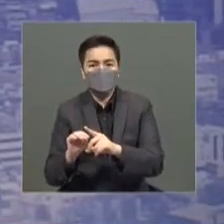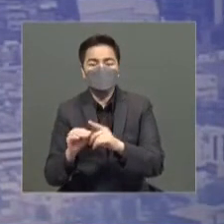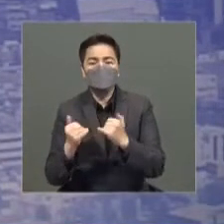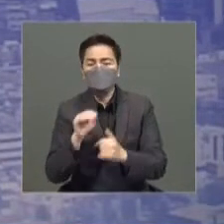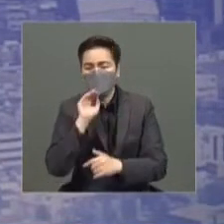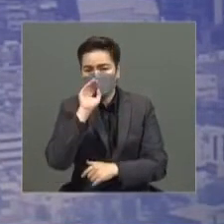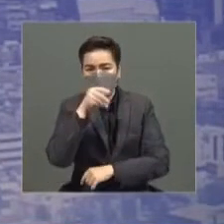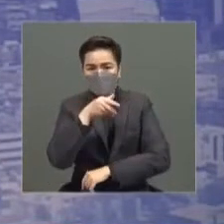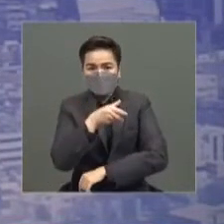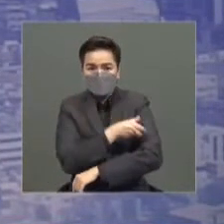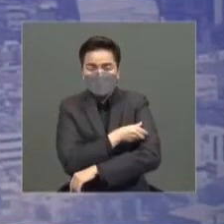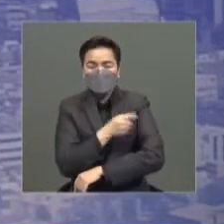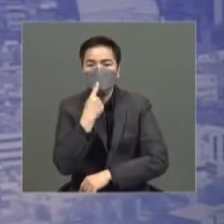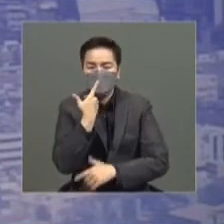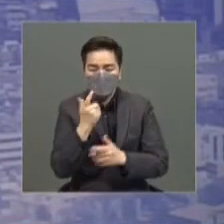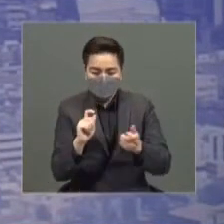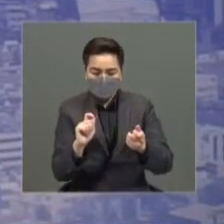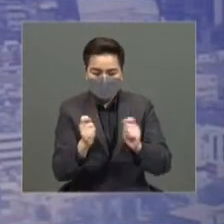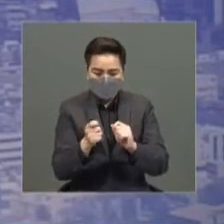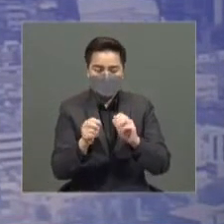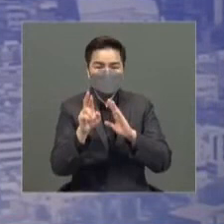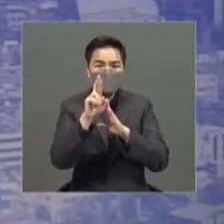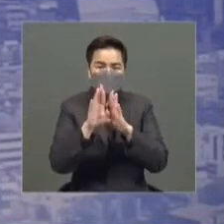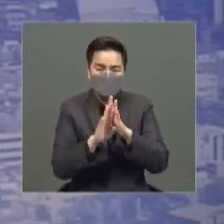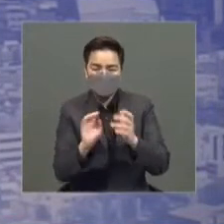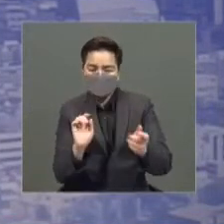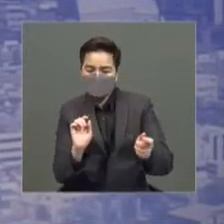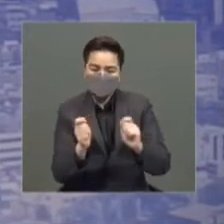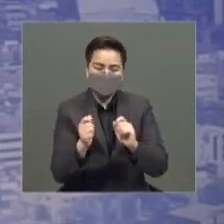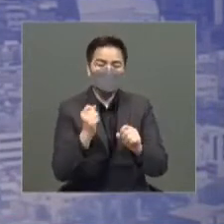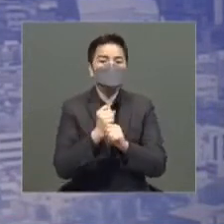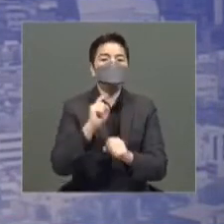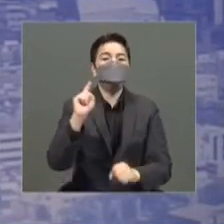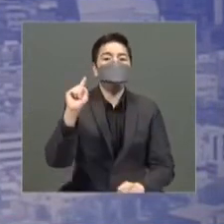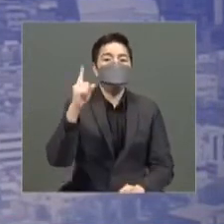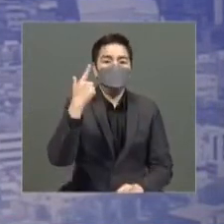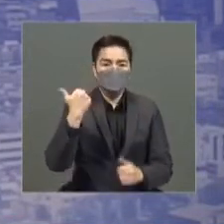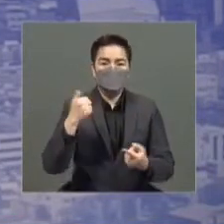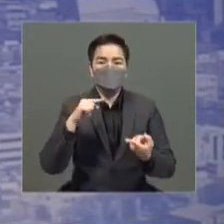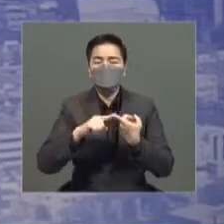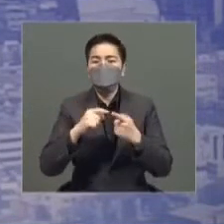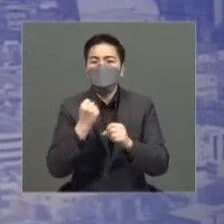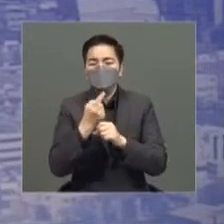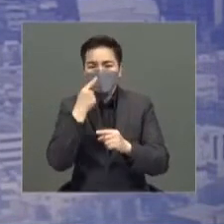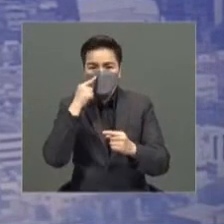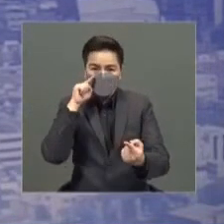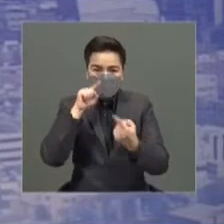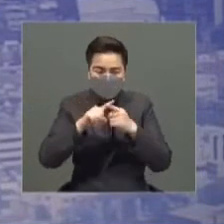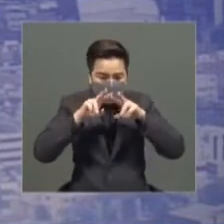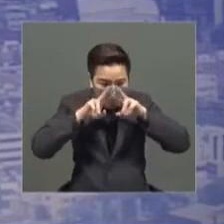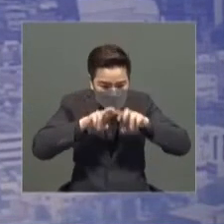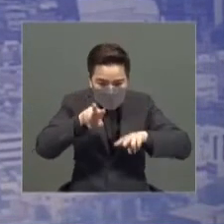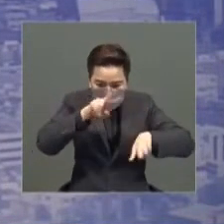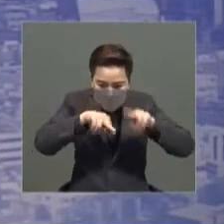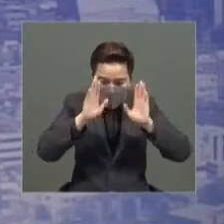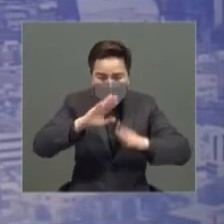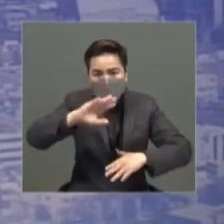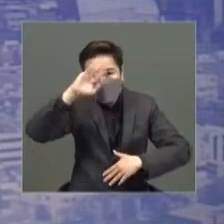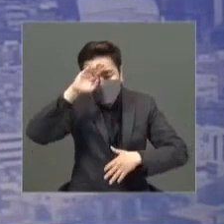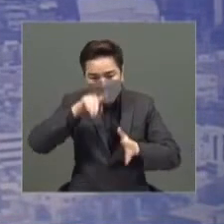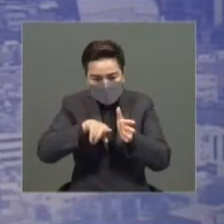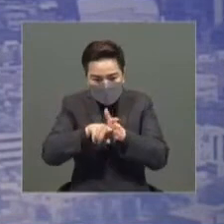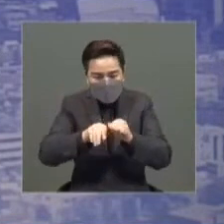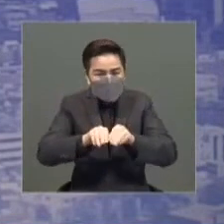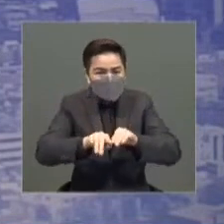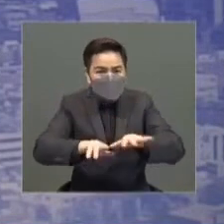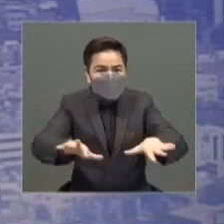กทม.ก็จะมีการปรับระบบการตรวจนิดนึงนะคะคือเน้นย้ำไปในการค้นหาสอบสวนการระบา